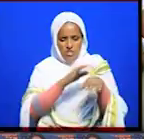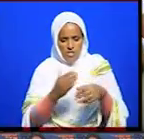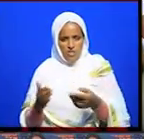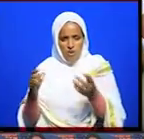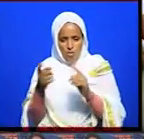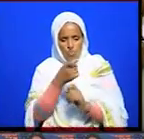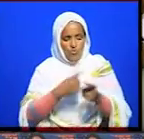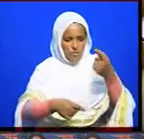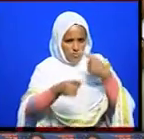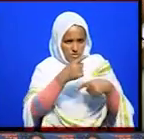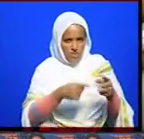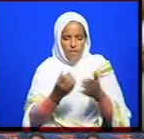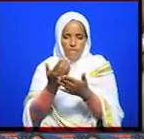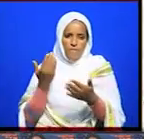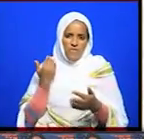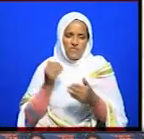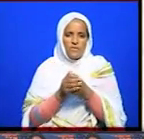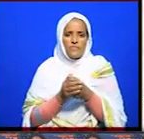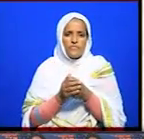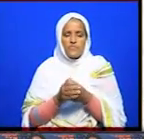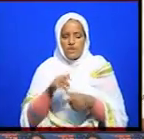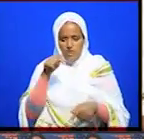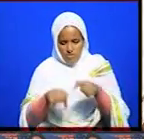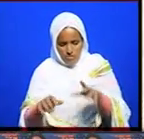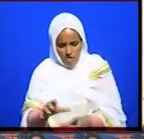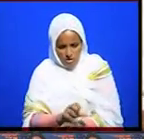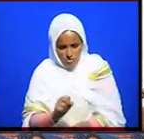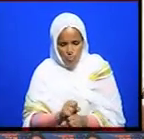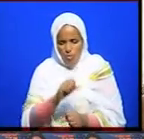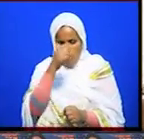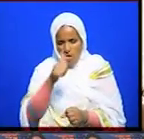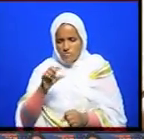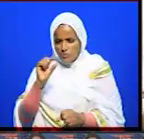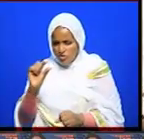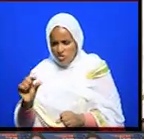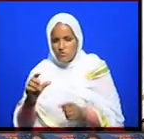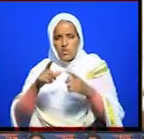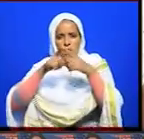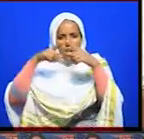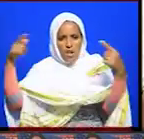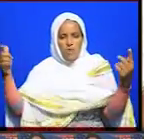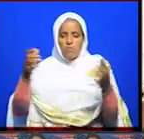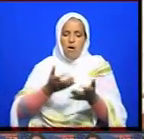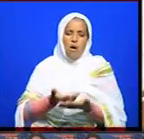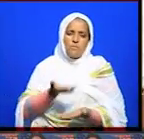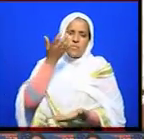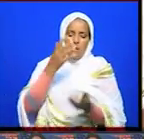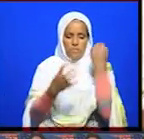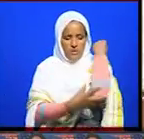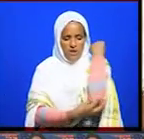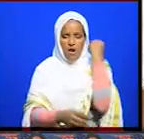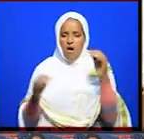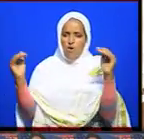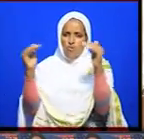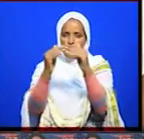ያው የእግዚአብሔር ፍጡርን እንደ እንግዳ ሆኖ ሲመጣ በፊት እግር አጥቦ ማንም ትንሽ የሚሆን